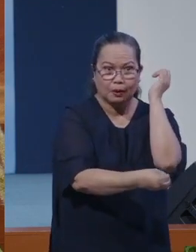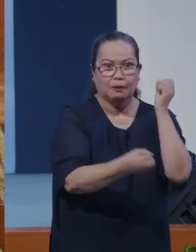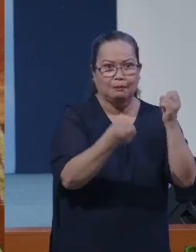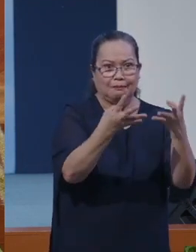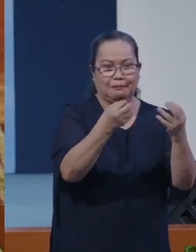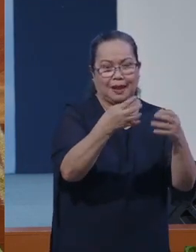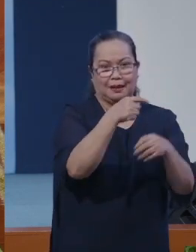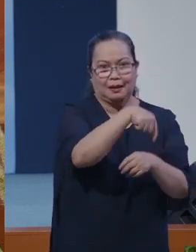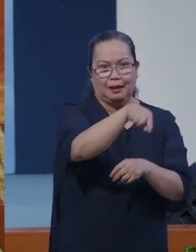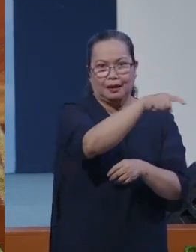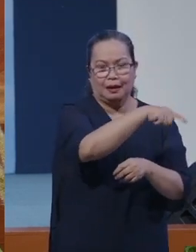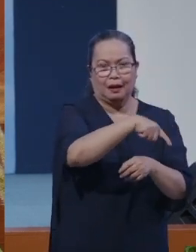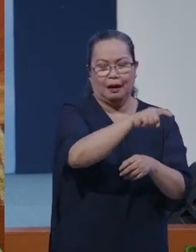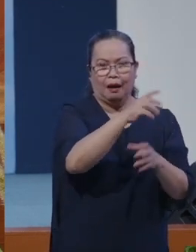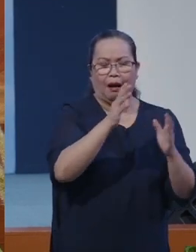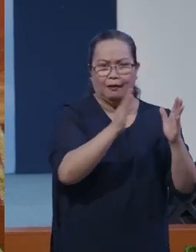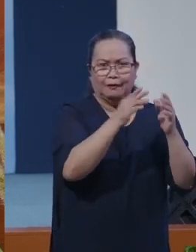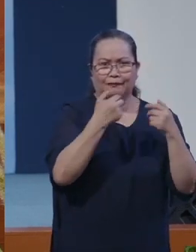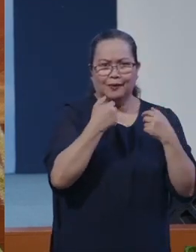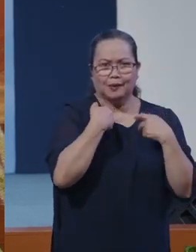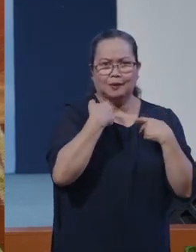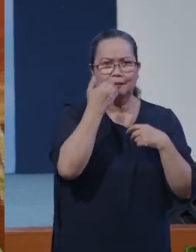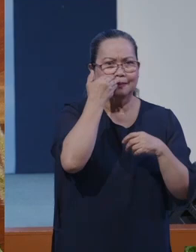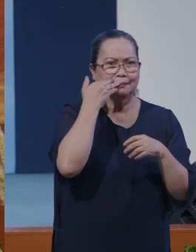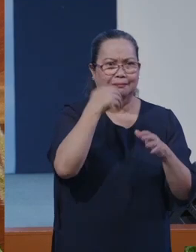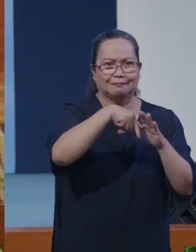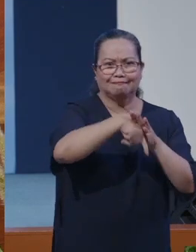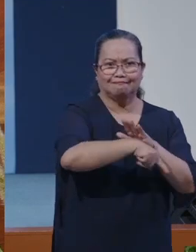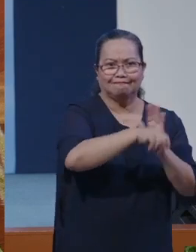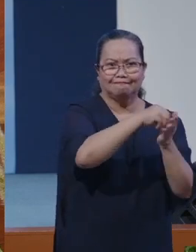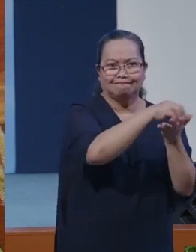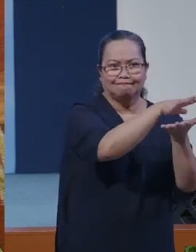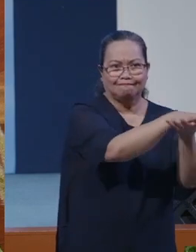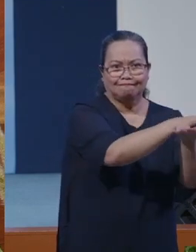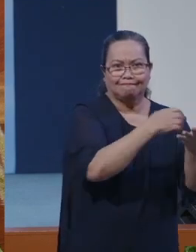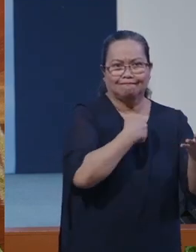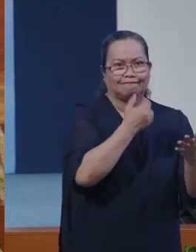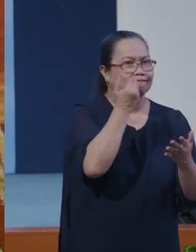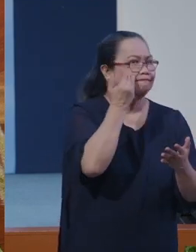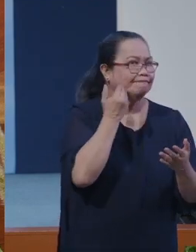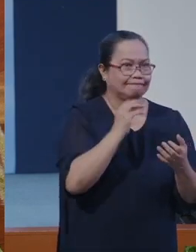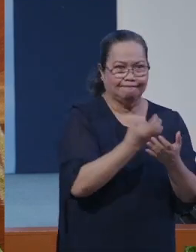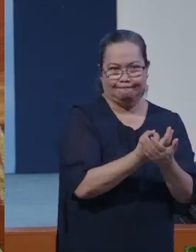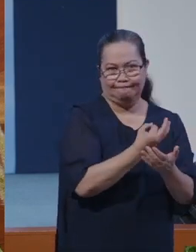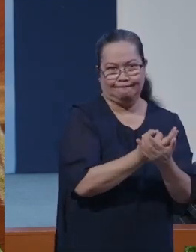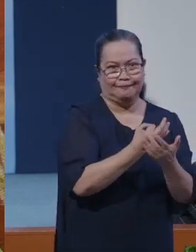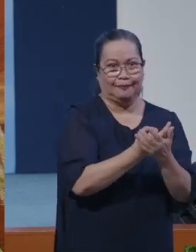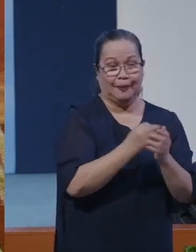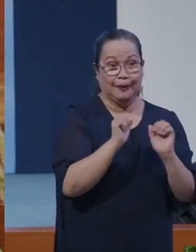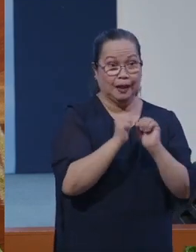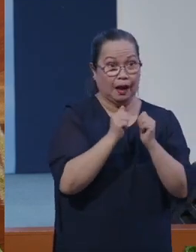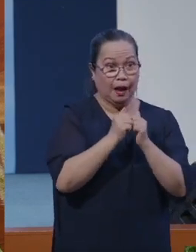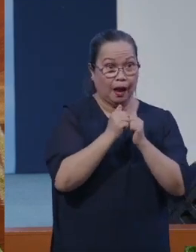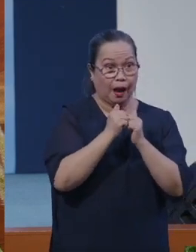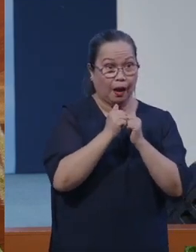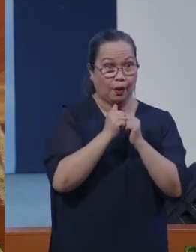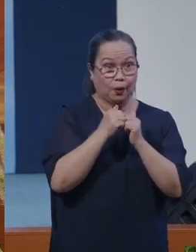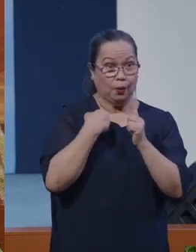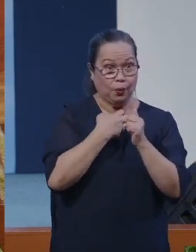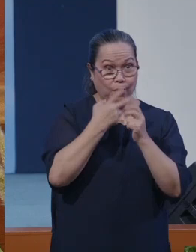kanila ang humaharap sa kakulangan. So ano naman ang tamang paraan ng pagharap sa